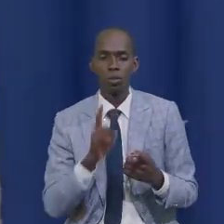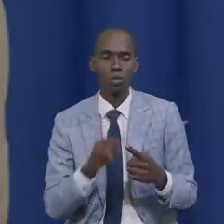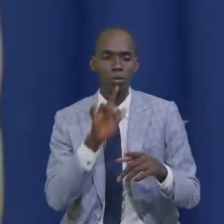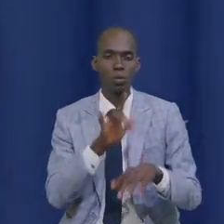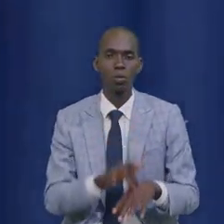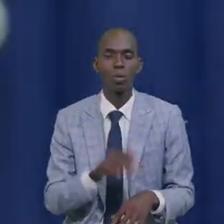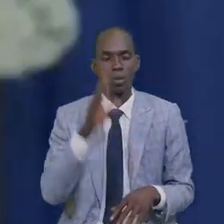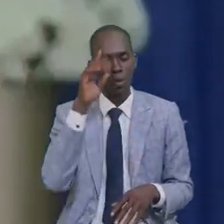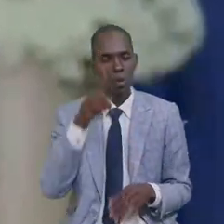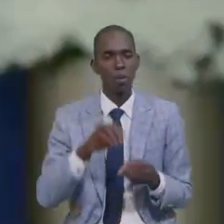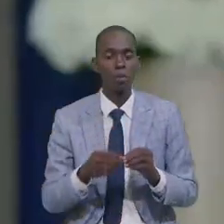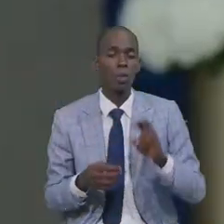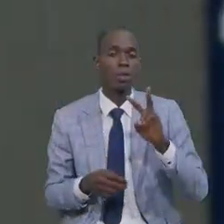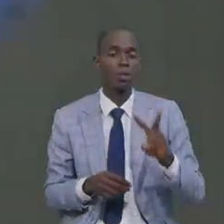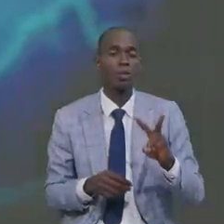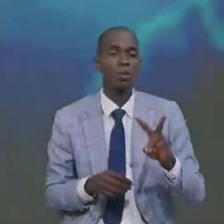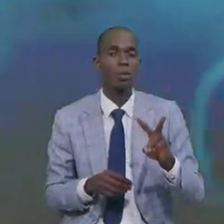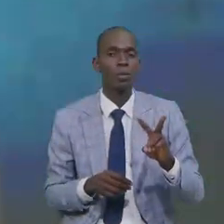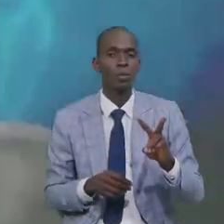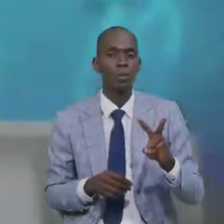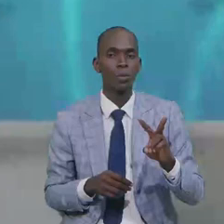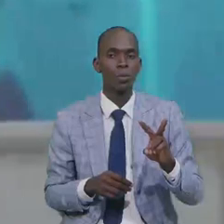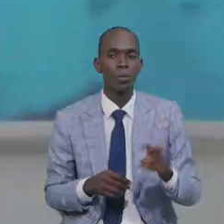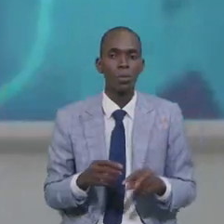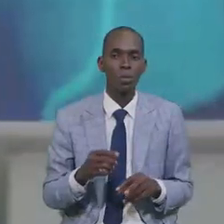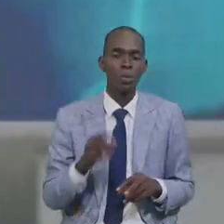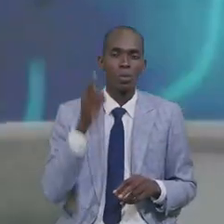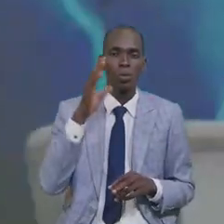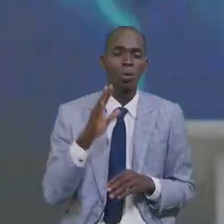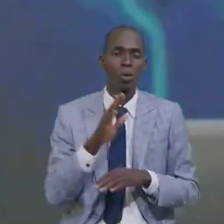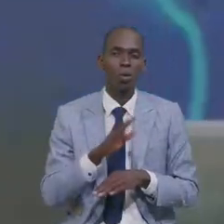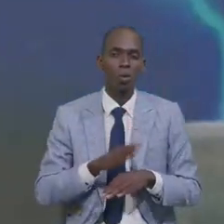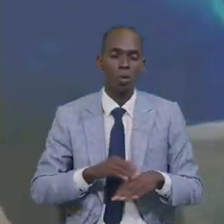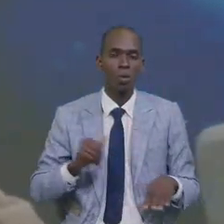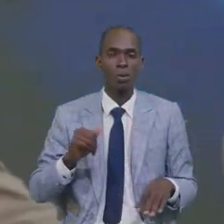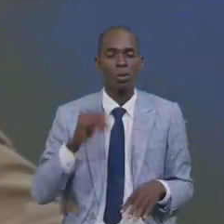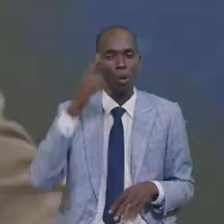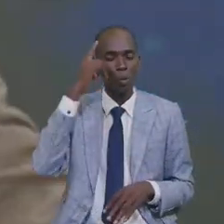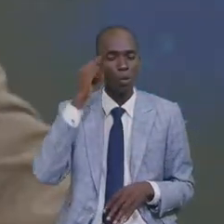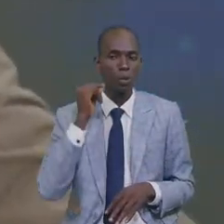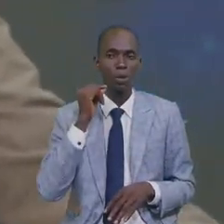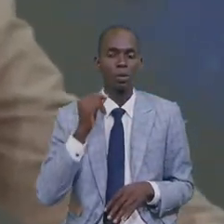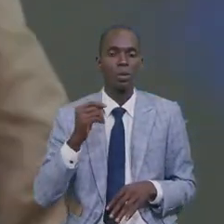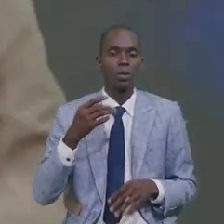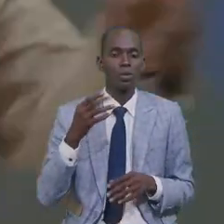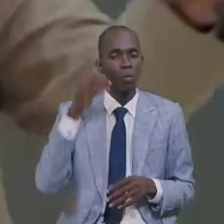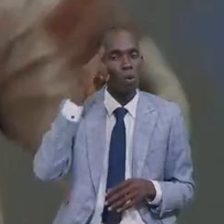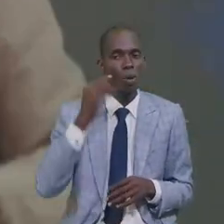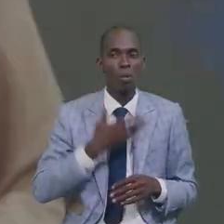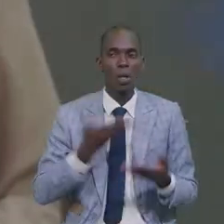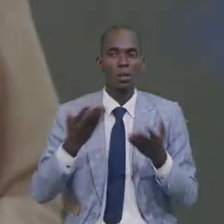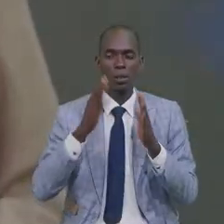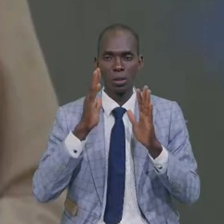de le tenir. Deuxièmement, quand Dieu a appelé Josué, Moïse, mon serviteur, est